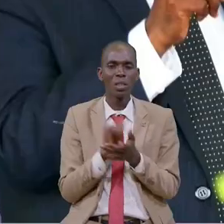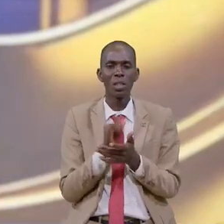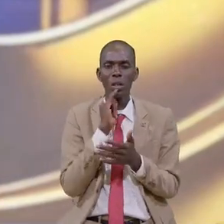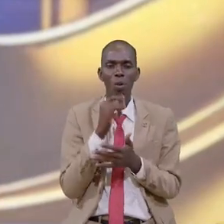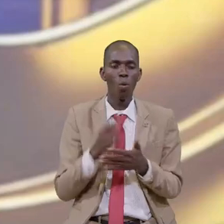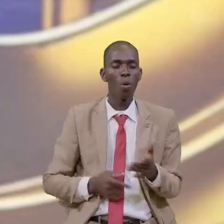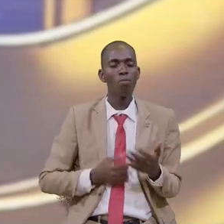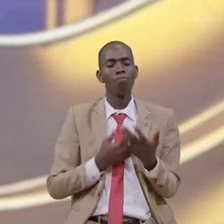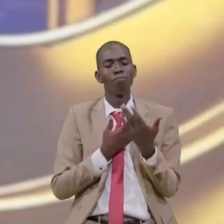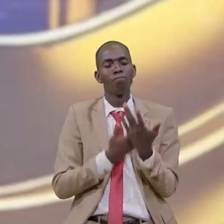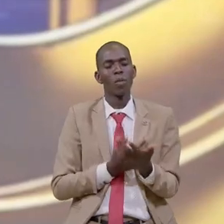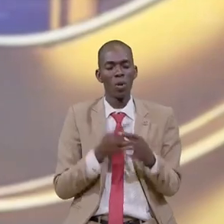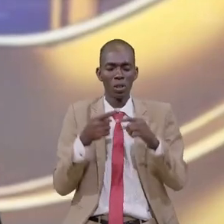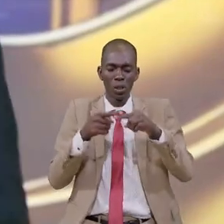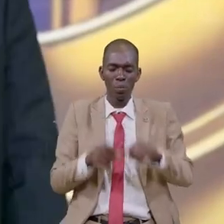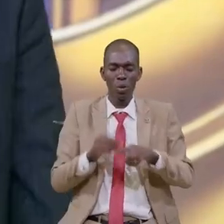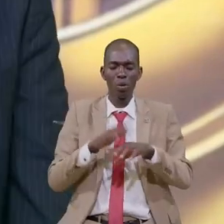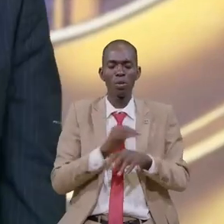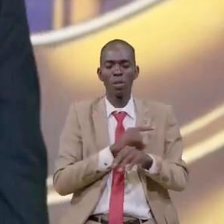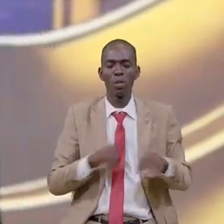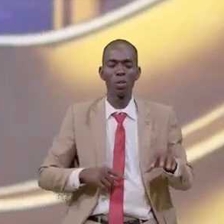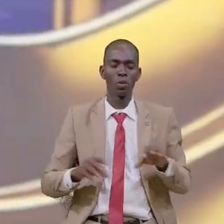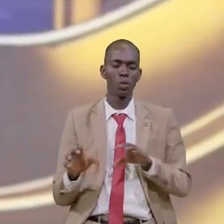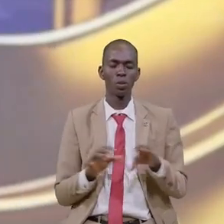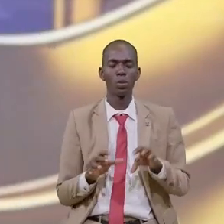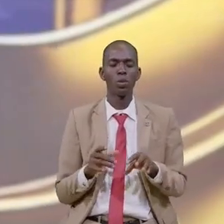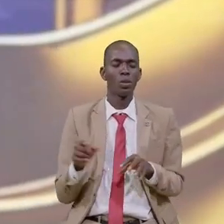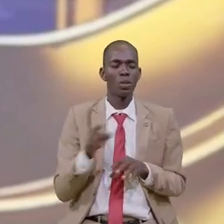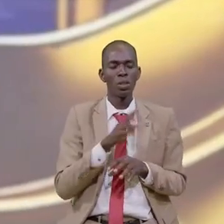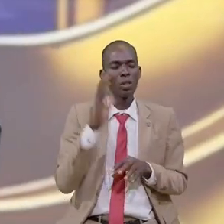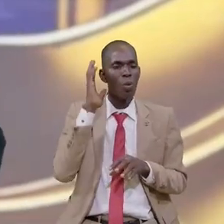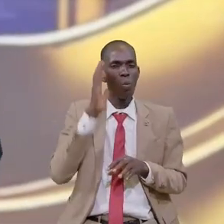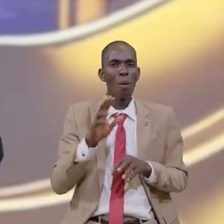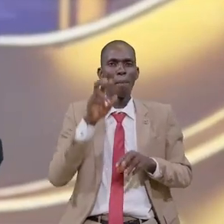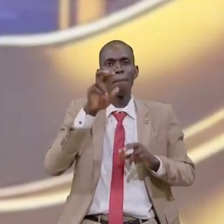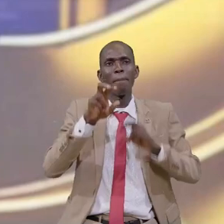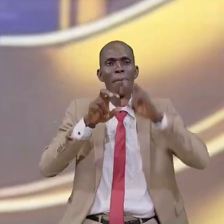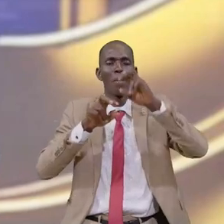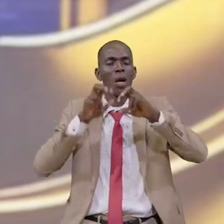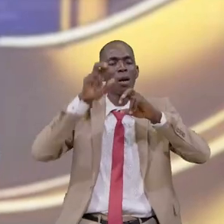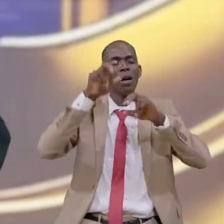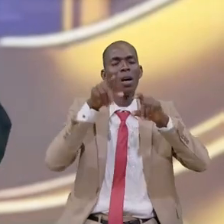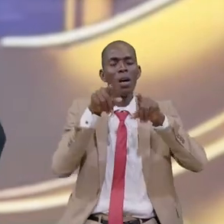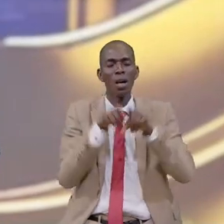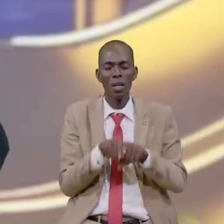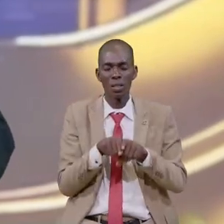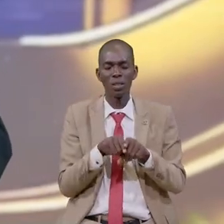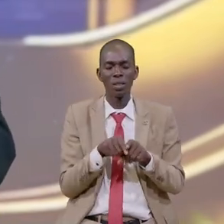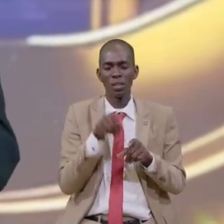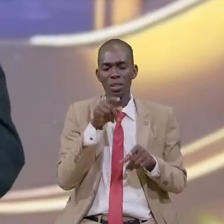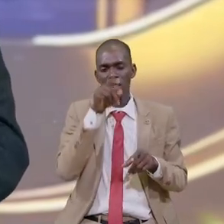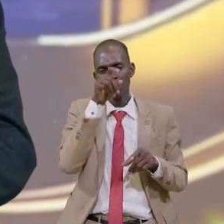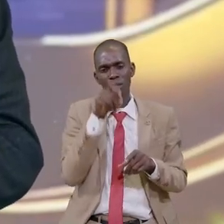nous. Ils prennent le vol comme les aigles. Ils courent et ne se